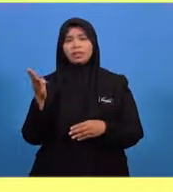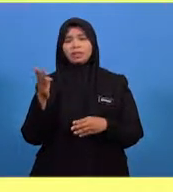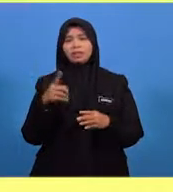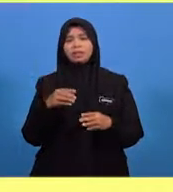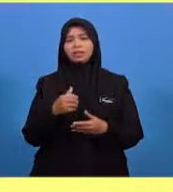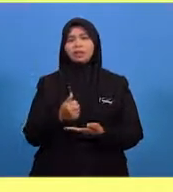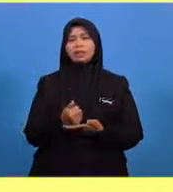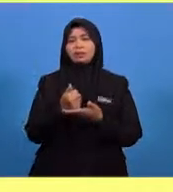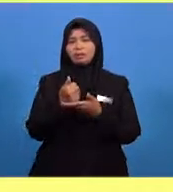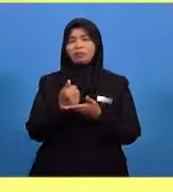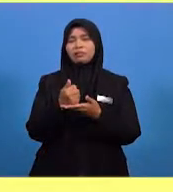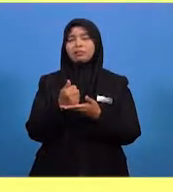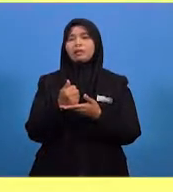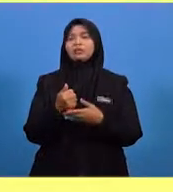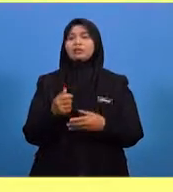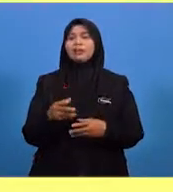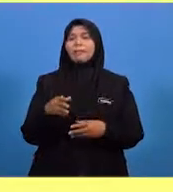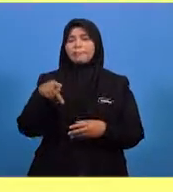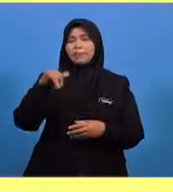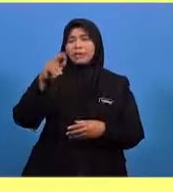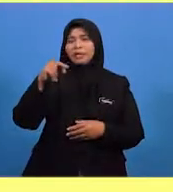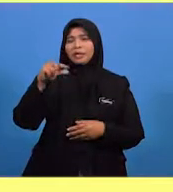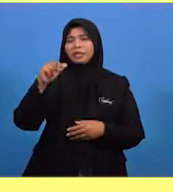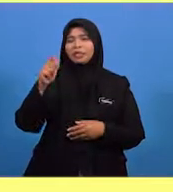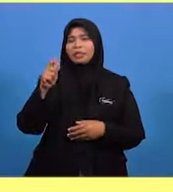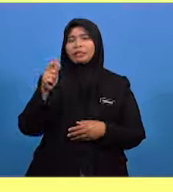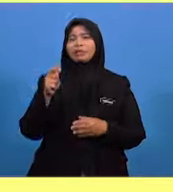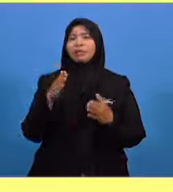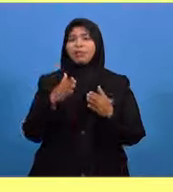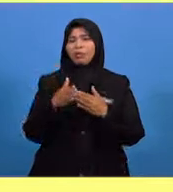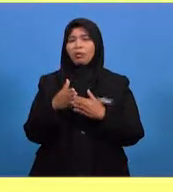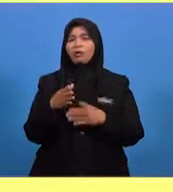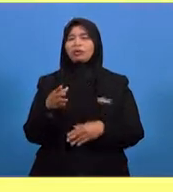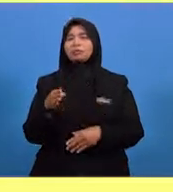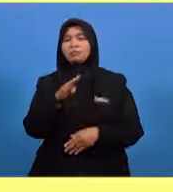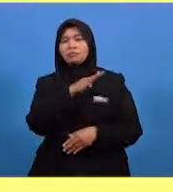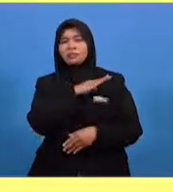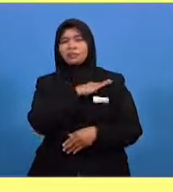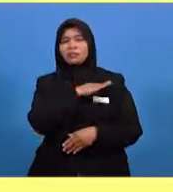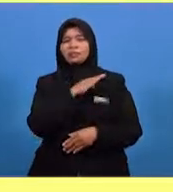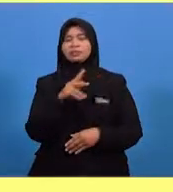dianugrahi pingat King George oleh King George keenam